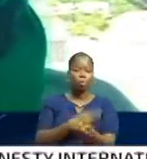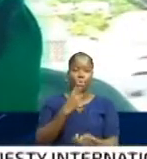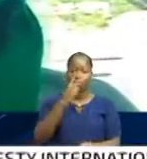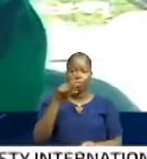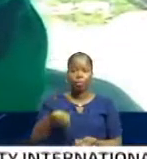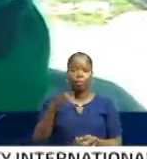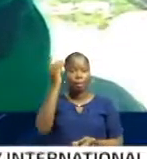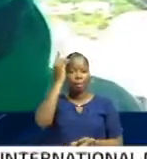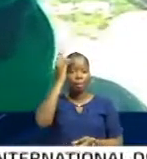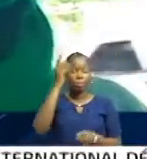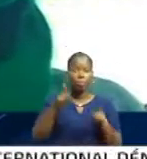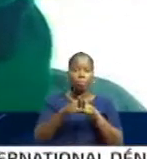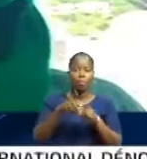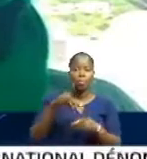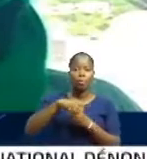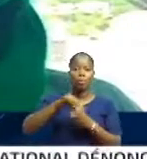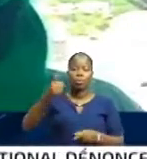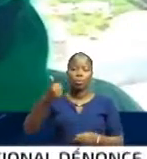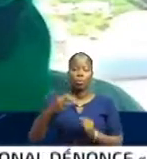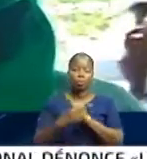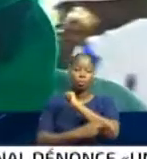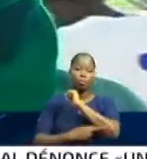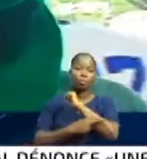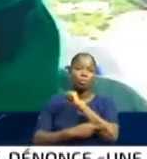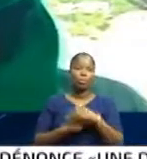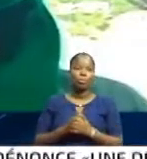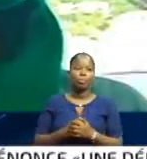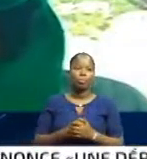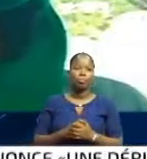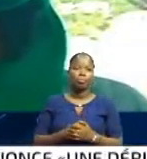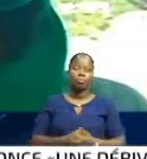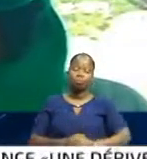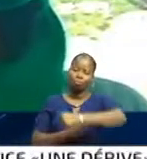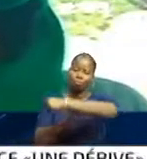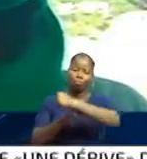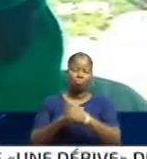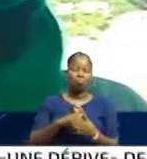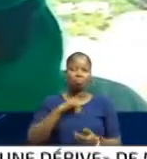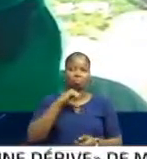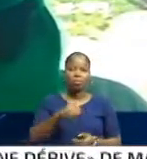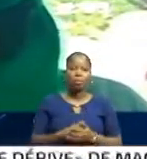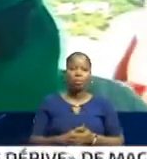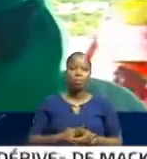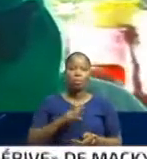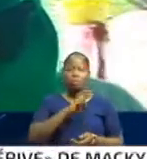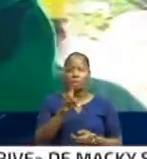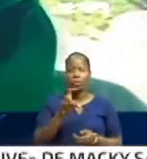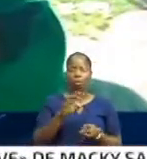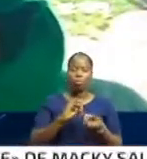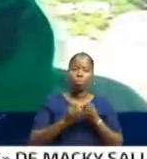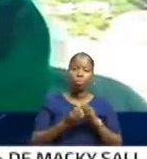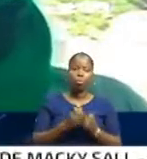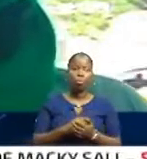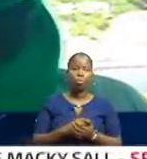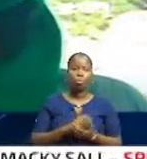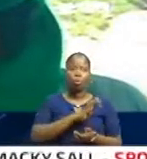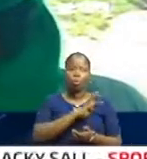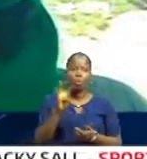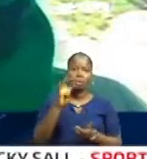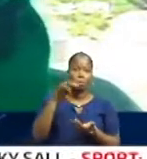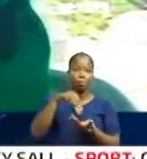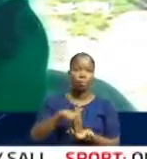dakar et même dans d'autres régions il n'y a pas assez de solidarité car pendre 200 300 à 400 milles pour acheter de